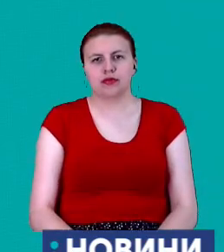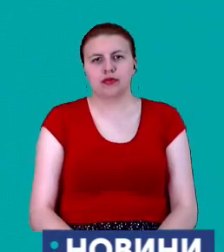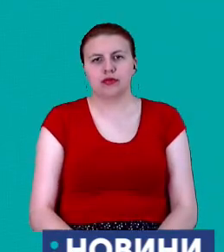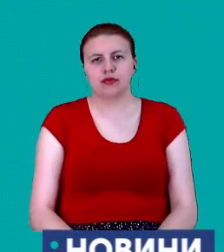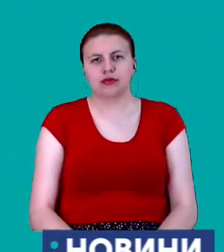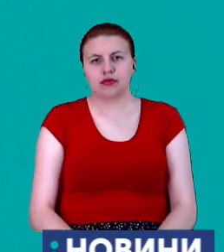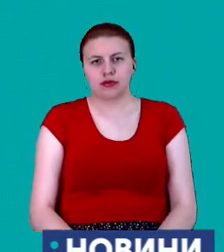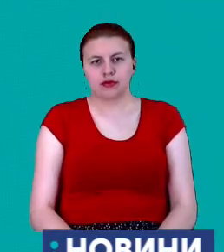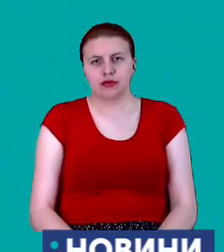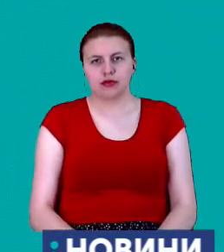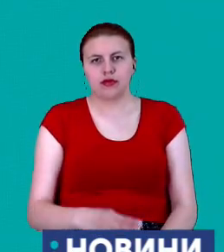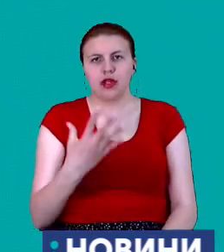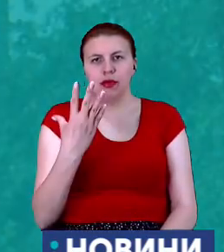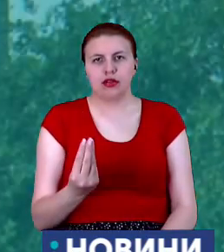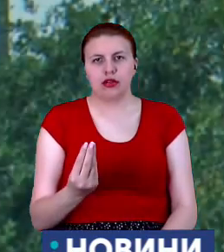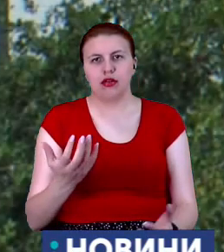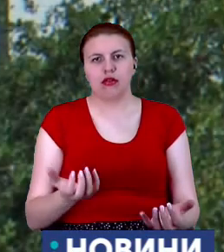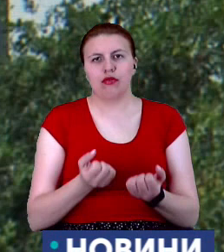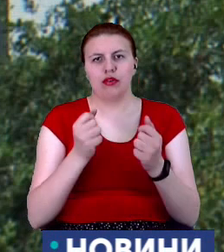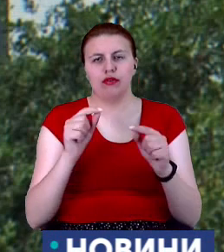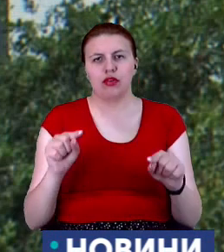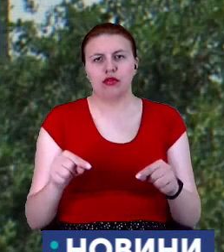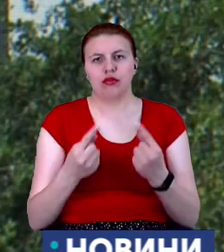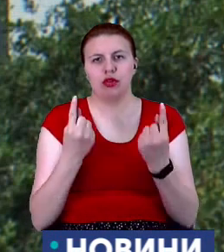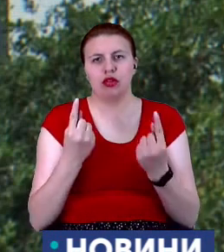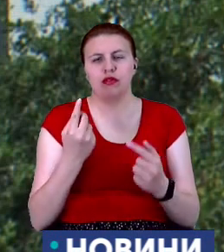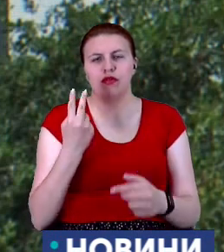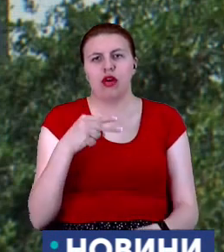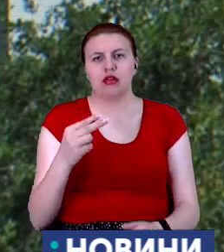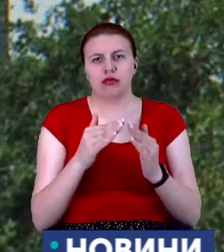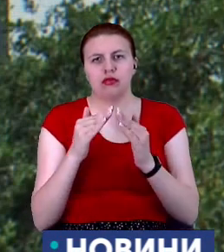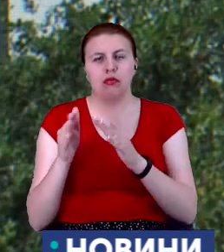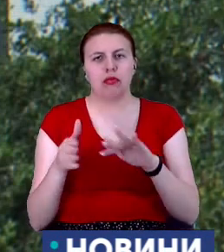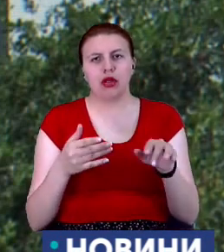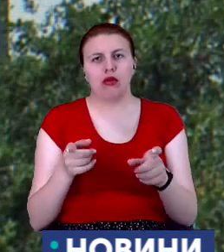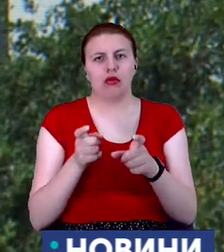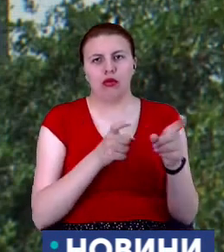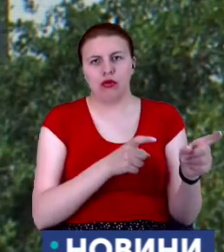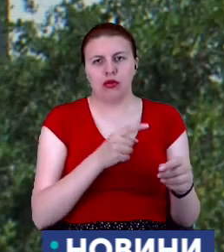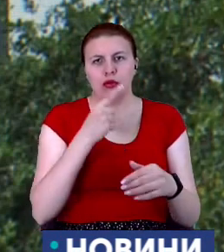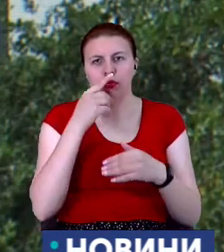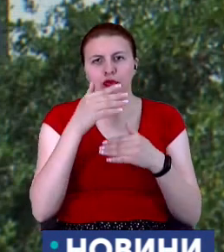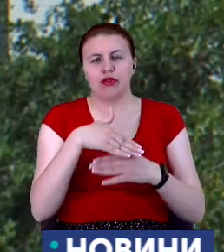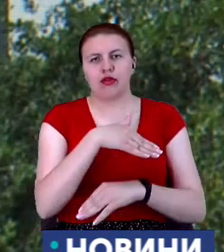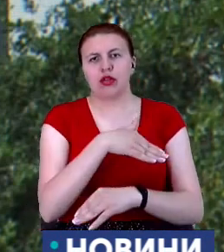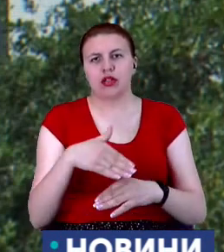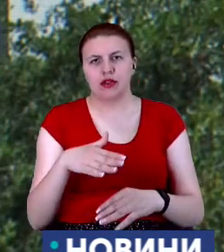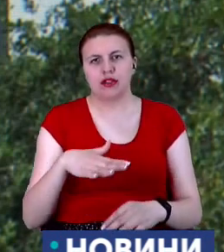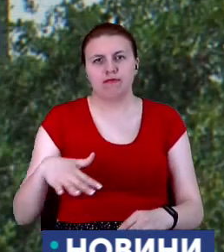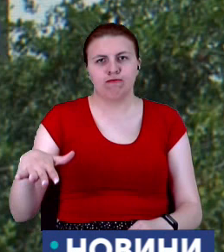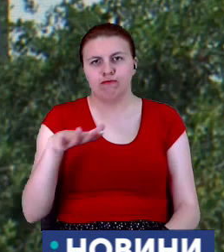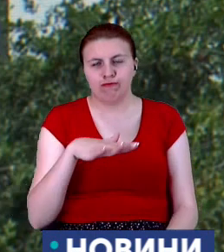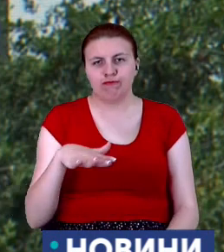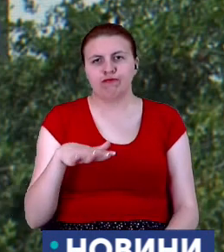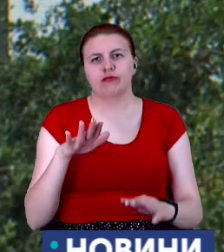За 5 днів рятувальники відновили 20 будинків після обстрілів, зокрема у прифронтових селах Торецьку та Авдіївці. Понад